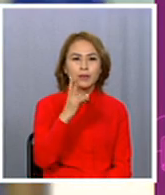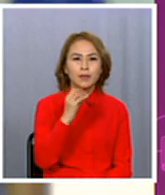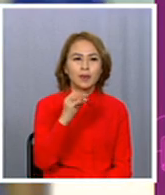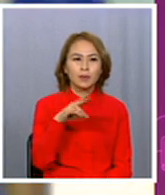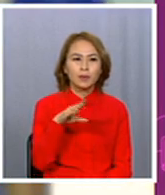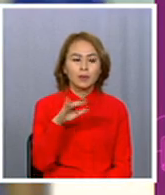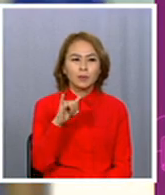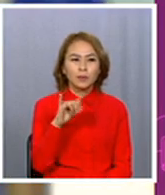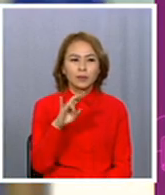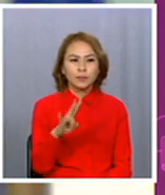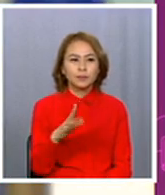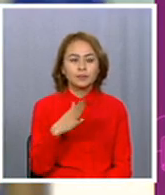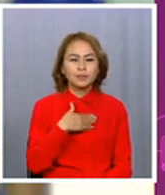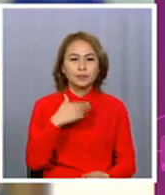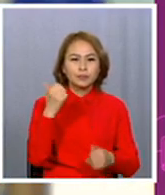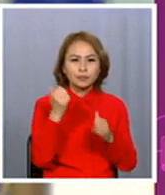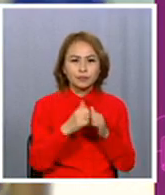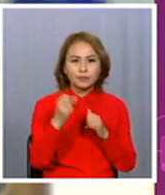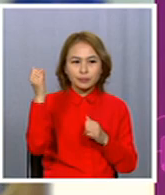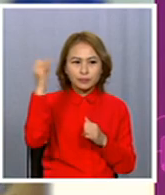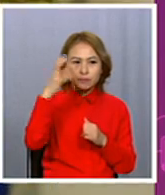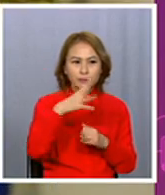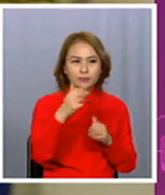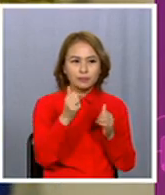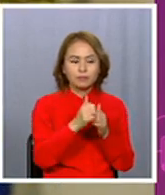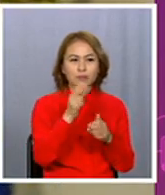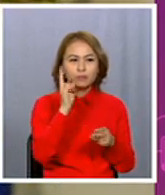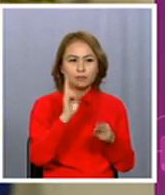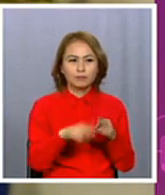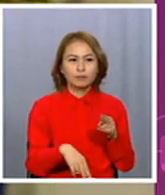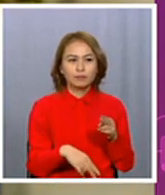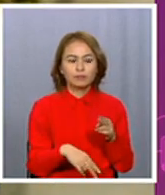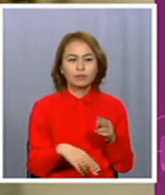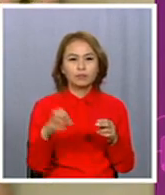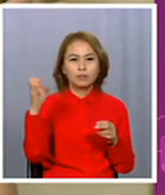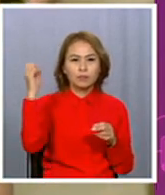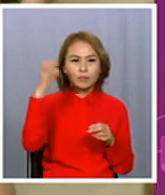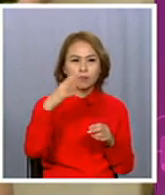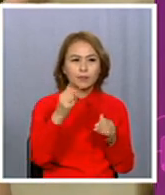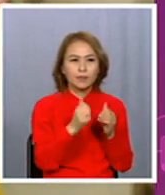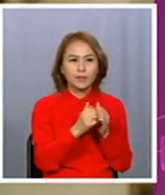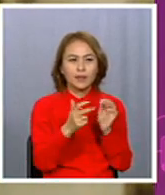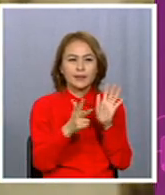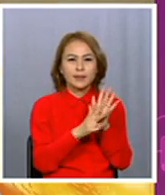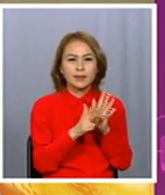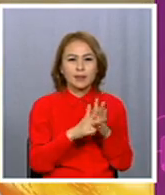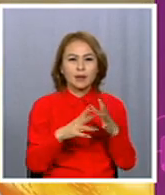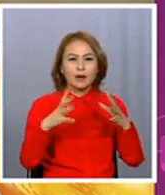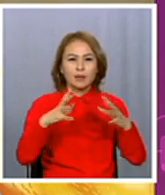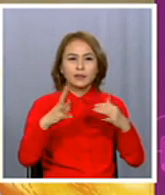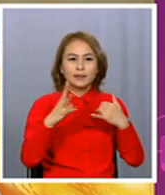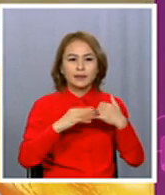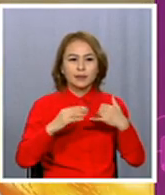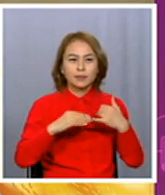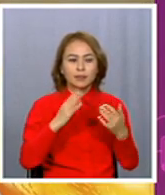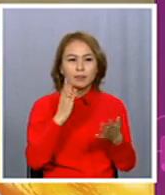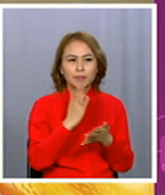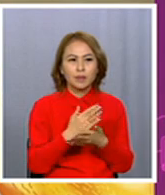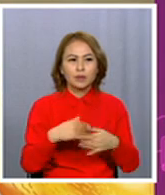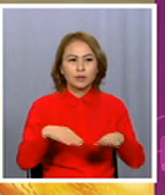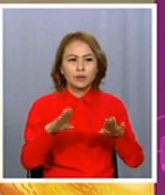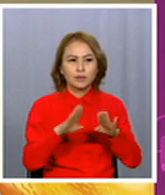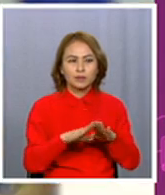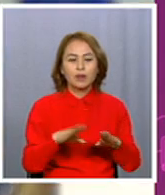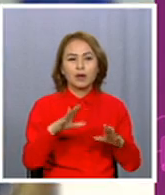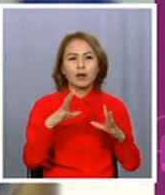Балалар, біз күн жүйесінің моделін жасап болдық. Күн жүйесінде 8 ғаламшар бар екен. Және де біз